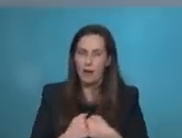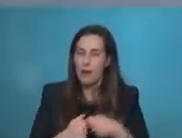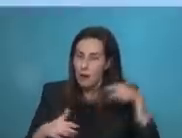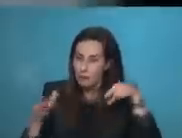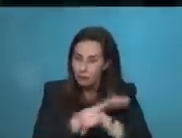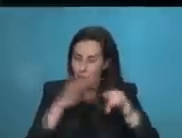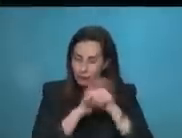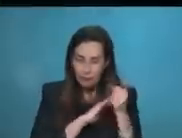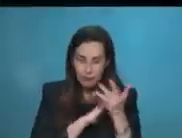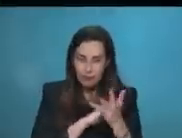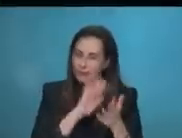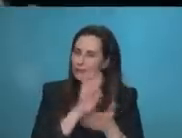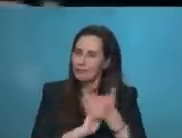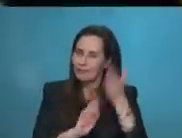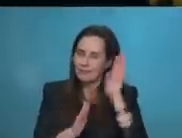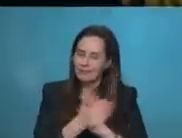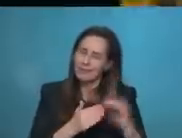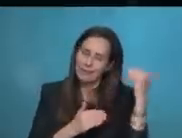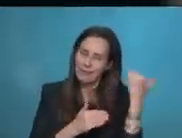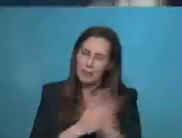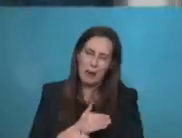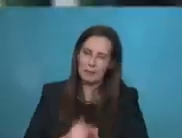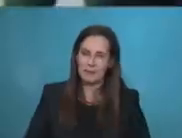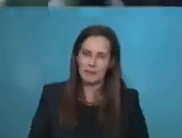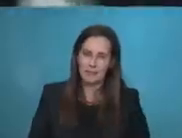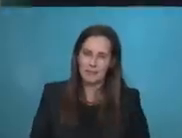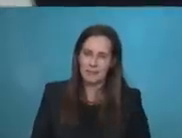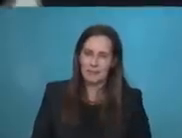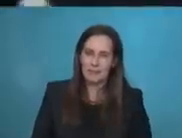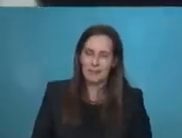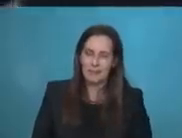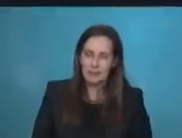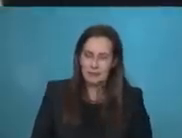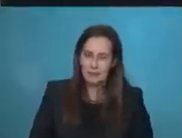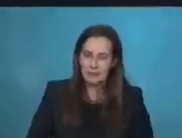הגיע ככל הנראה לסיומו. נתן גוטמן, וושינגטון.